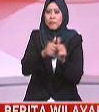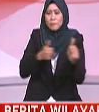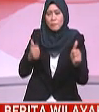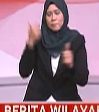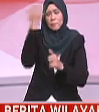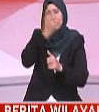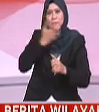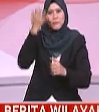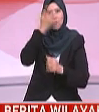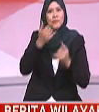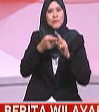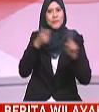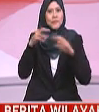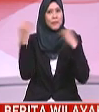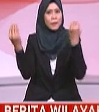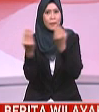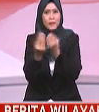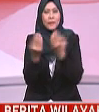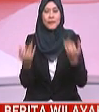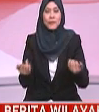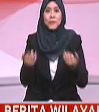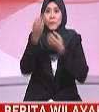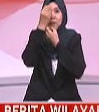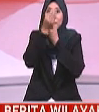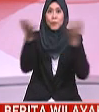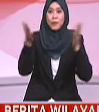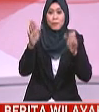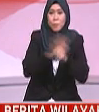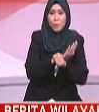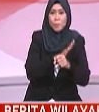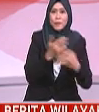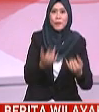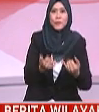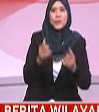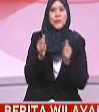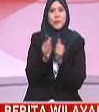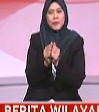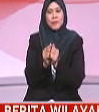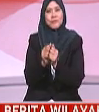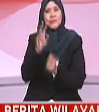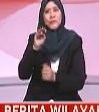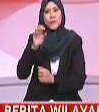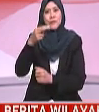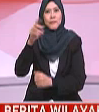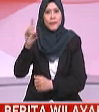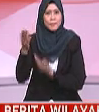dalam kalangan masyarakat. Jadi untuk laporan penuh bersama Muhammad Azidi Abdullah, silakan.